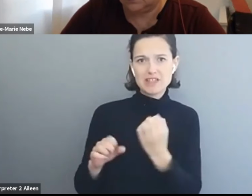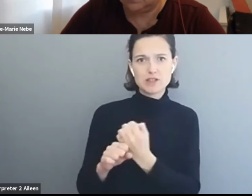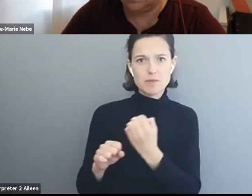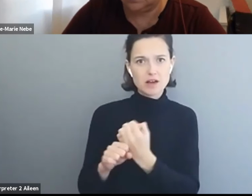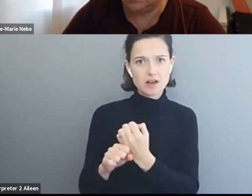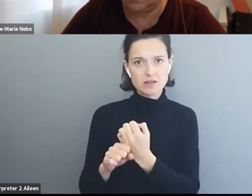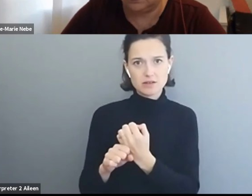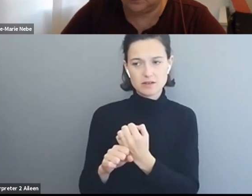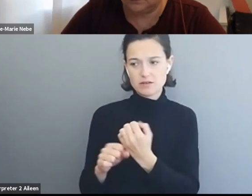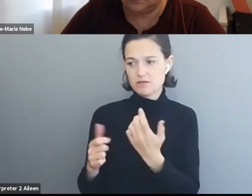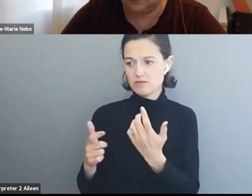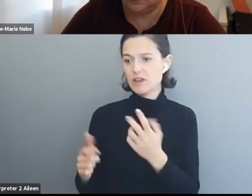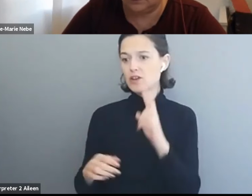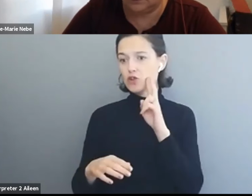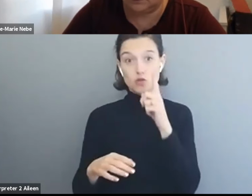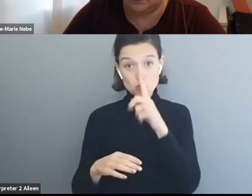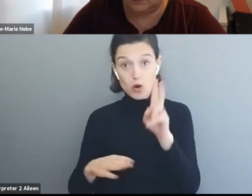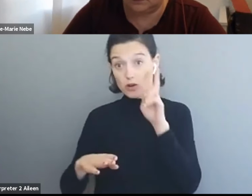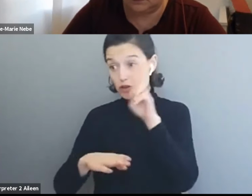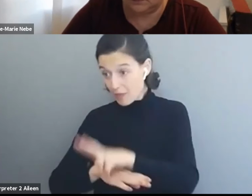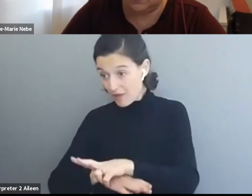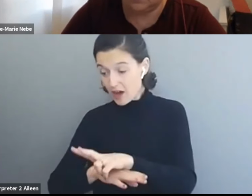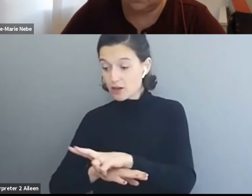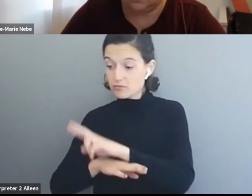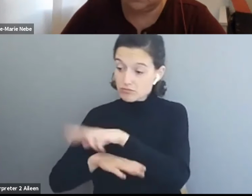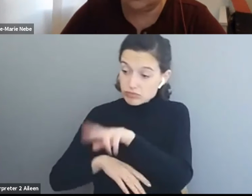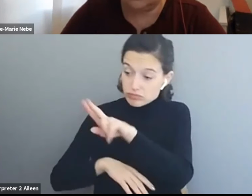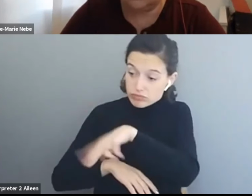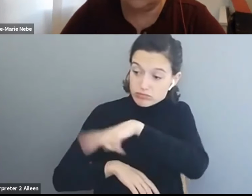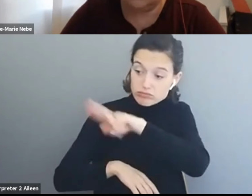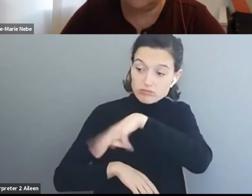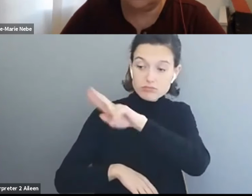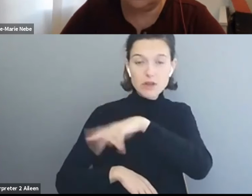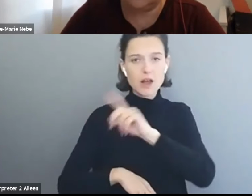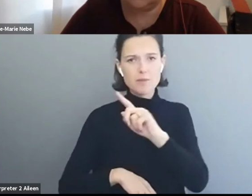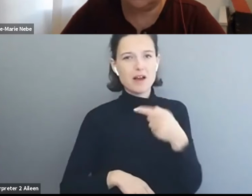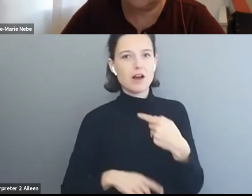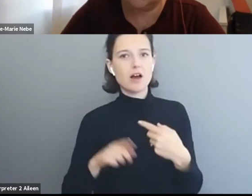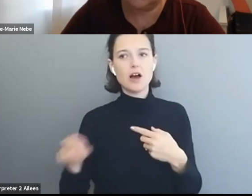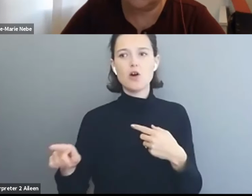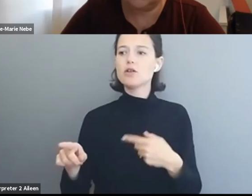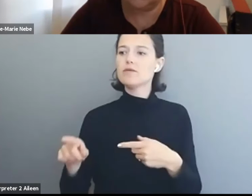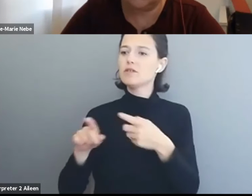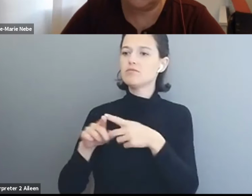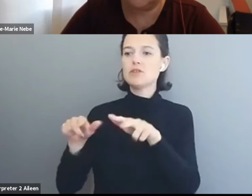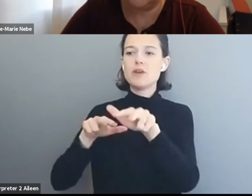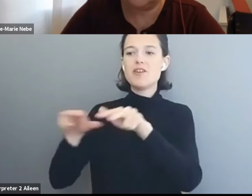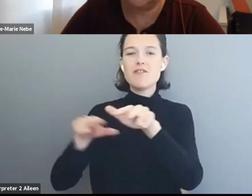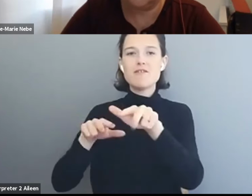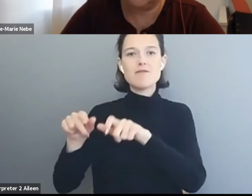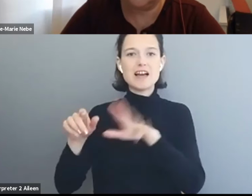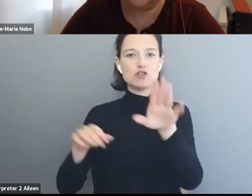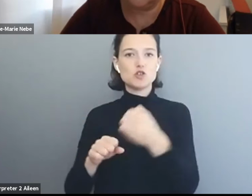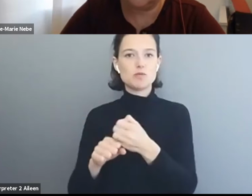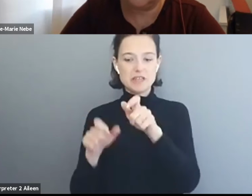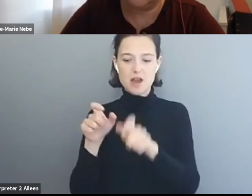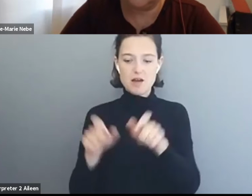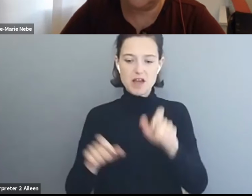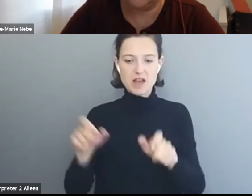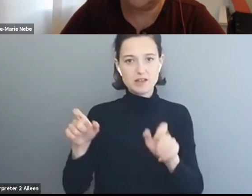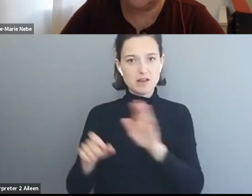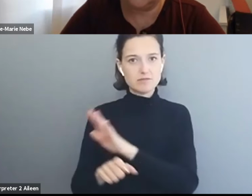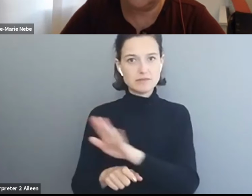diese Änderung des Mindsets zu erreichen, sei es bei den verwaltenden Mitarbeitern oder bei der Organisation? Geht das in